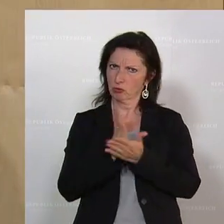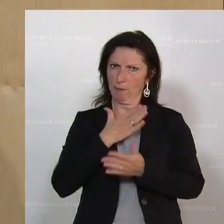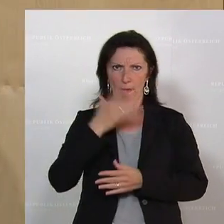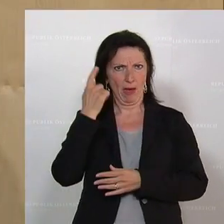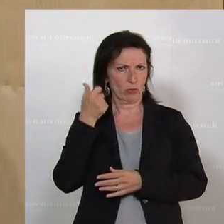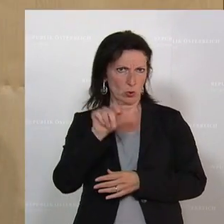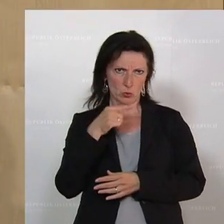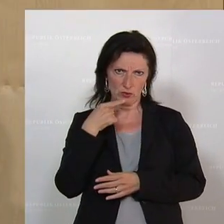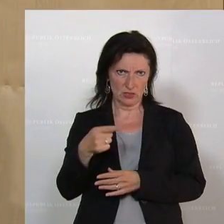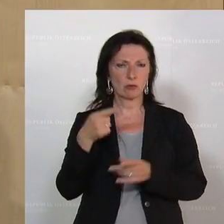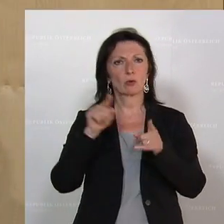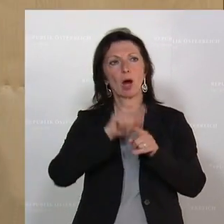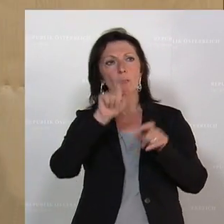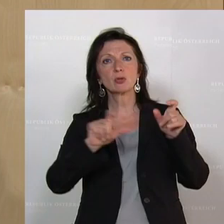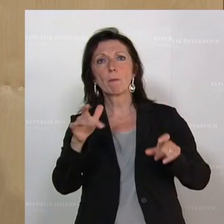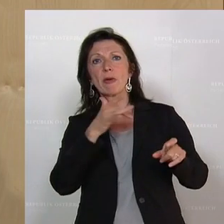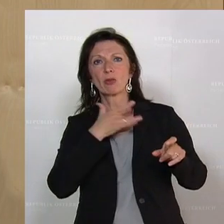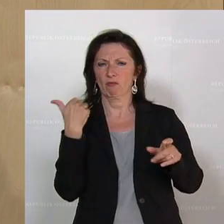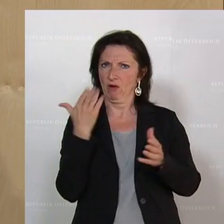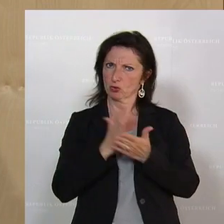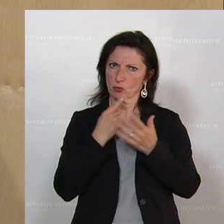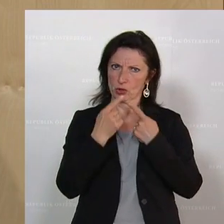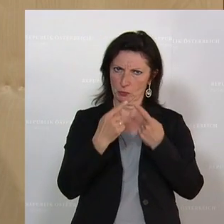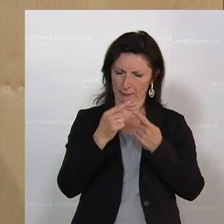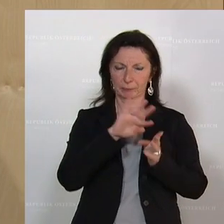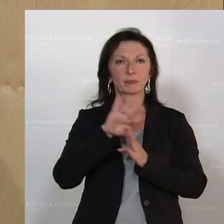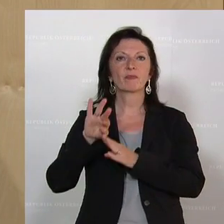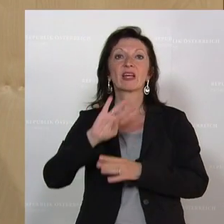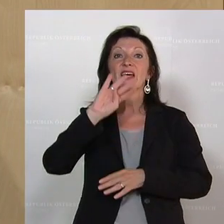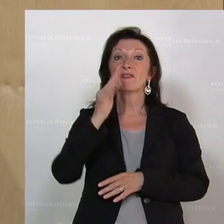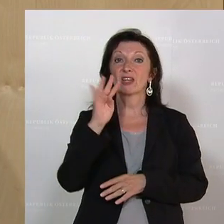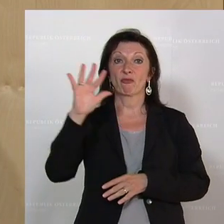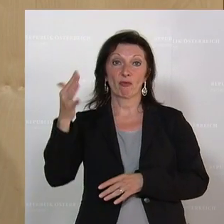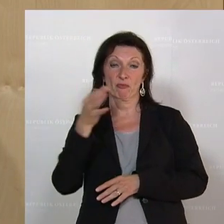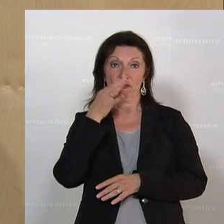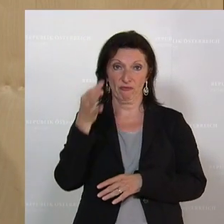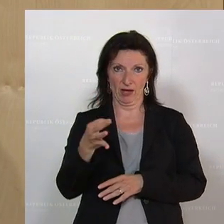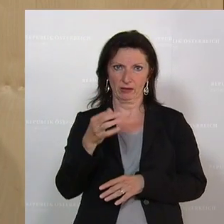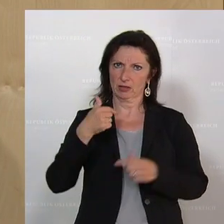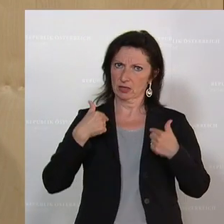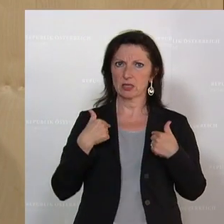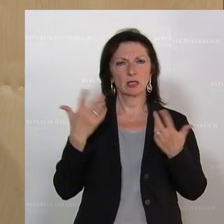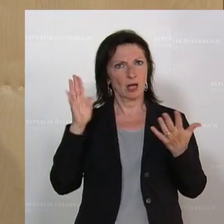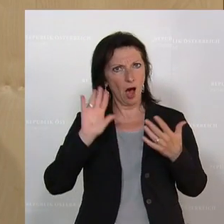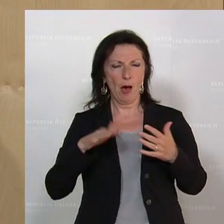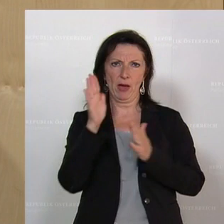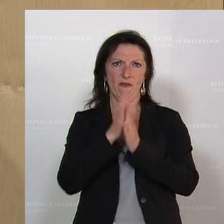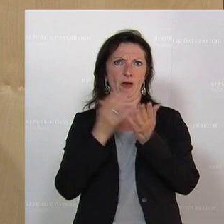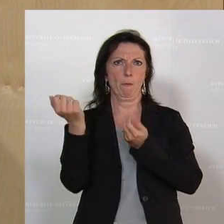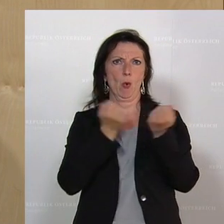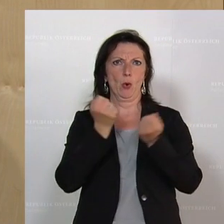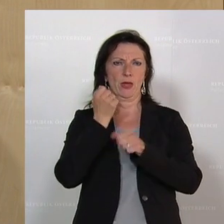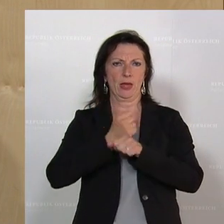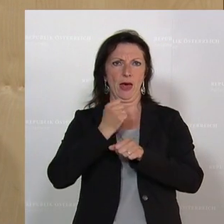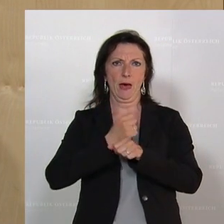auch Gespräche mit den betroffenen Personen geführt. Zu Frage 4 und 5. Seitdem ich politisch tätig bin, hat es immer